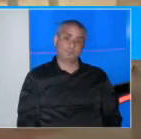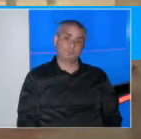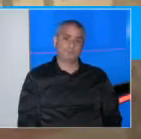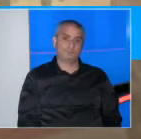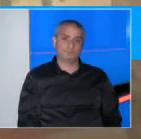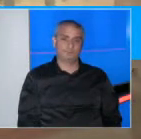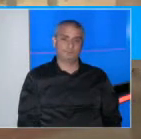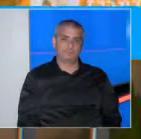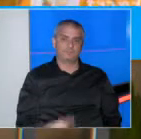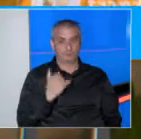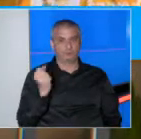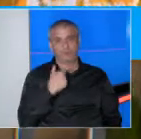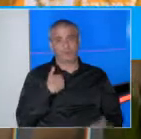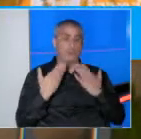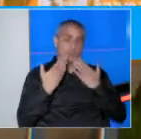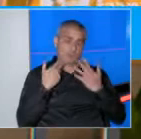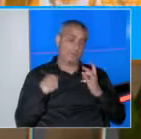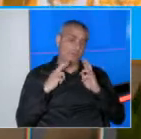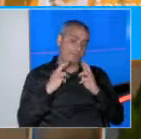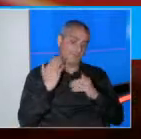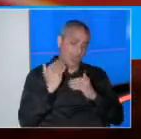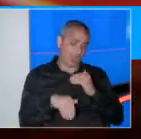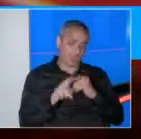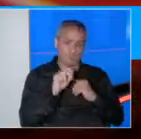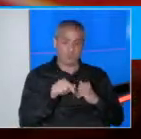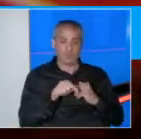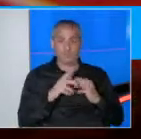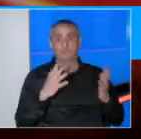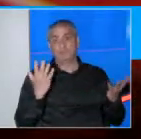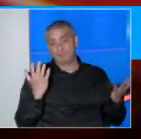אנחנו בדיונים, אני מקווה שאחרונים בעניין,